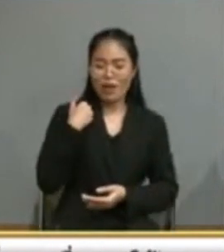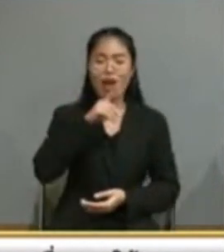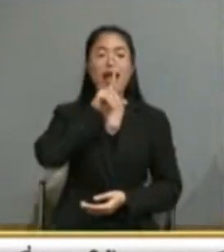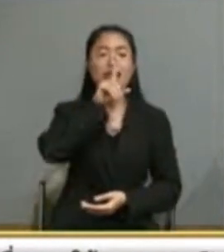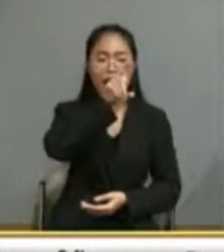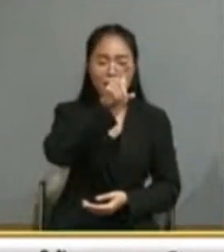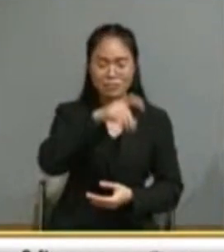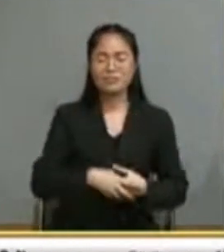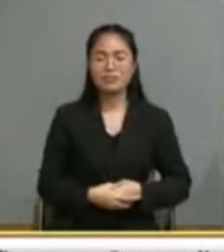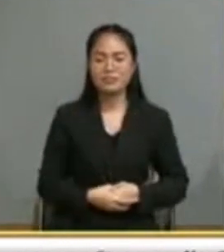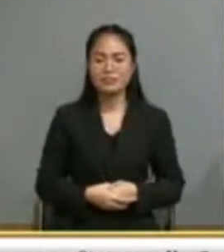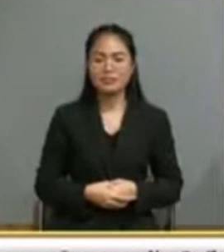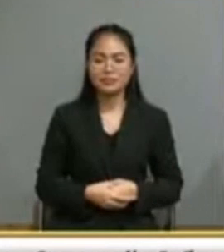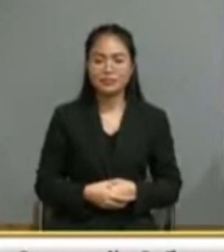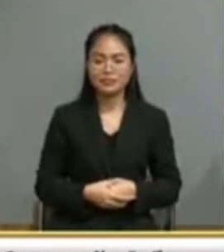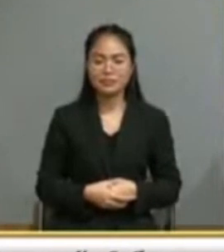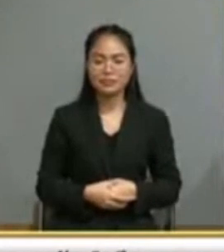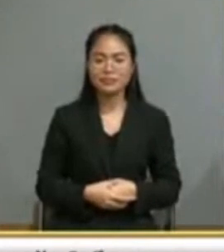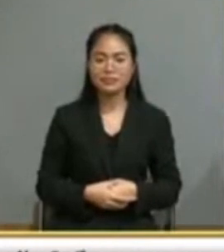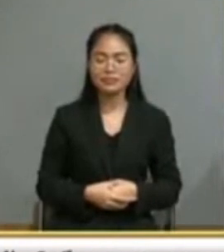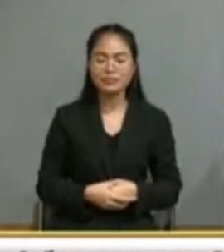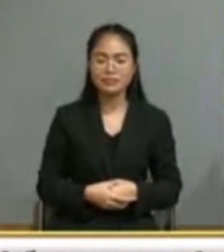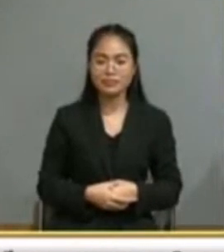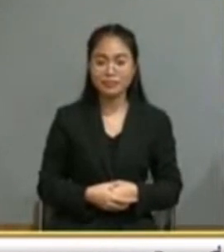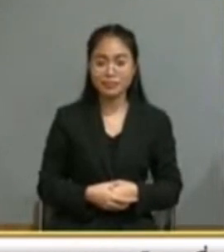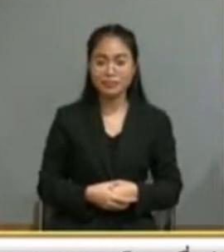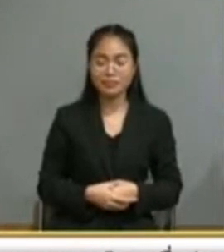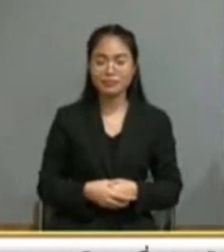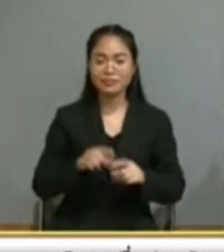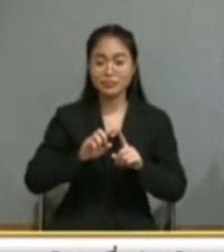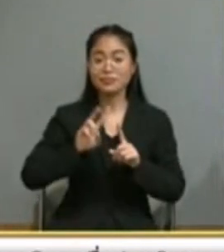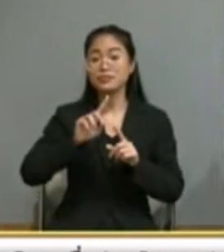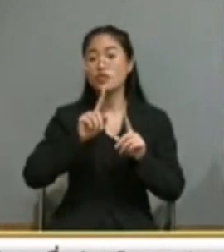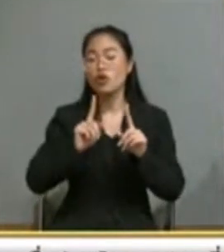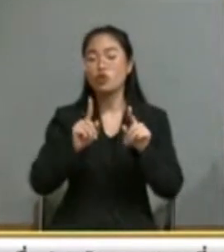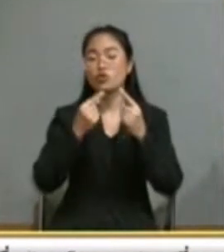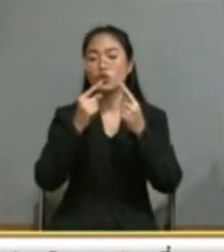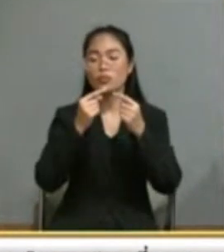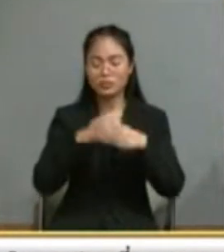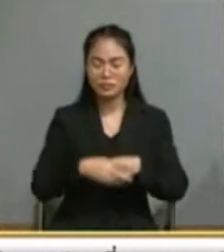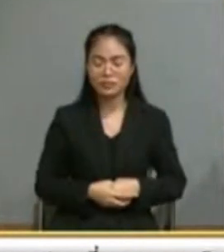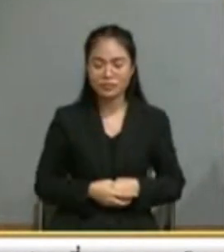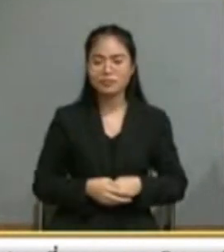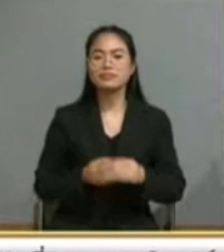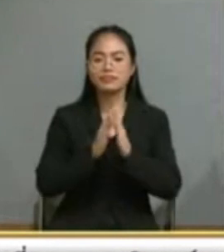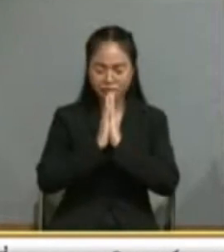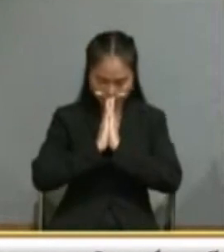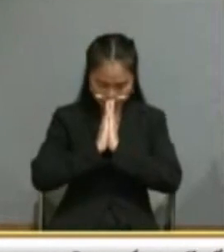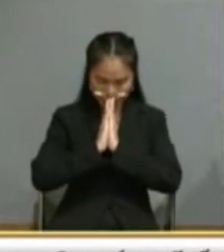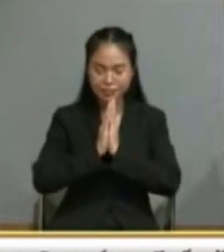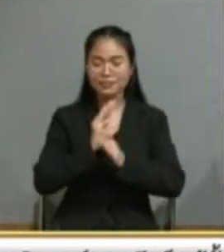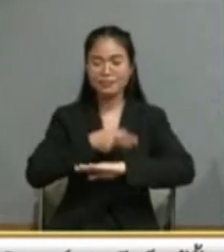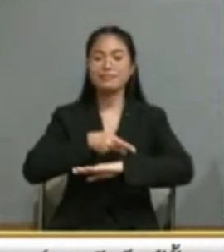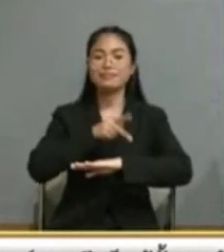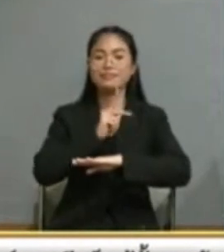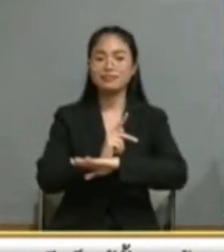ครเจอรท่ปะสหาหานท